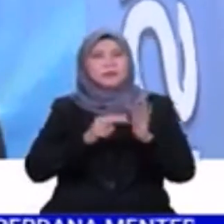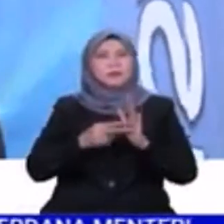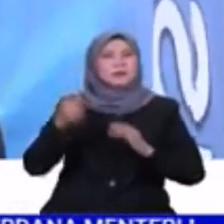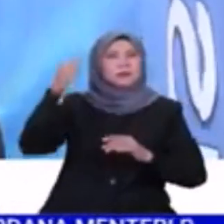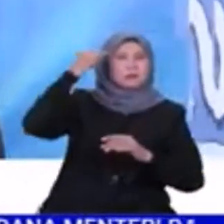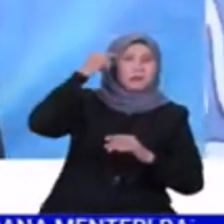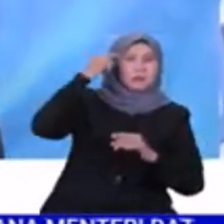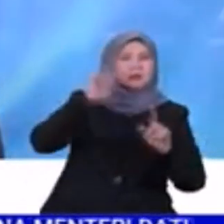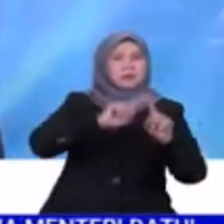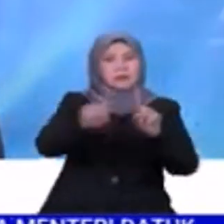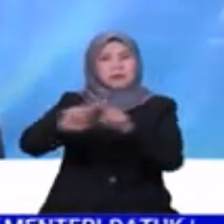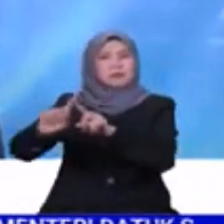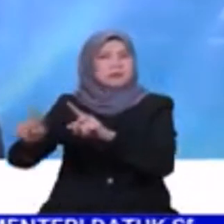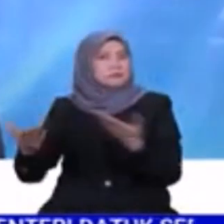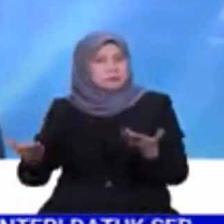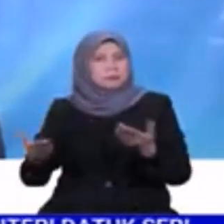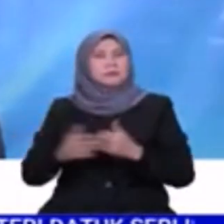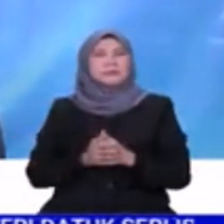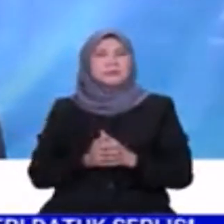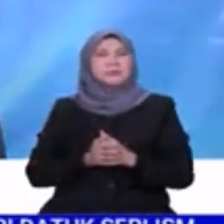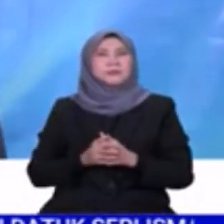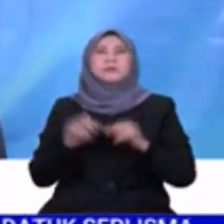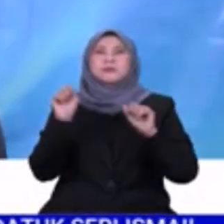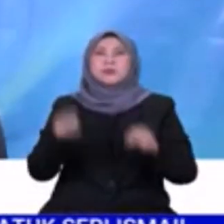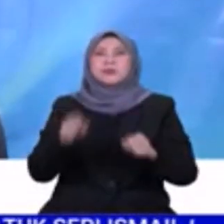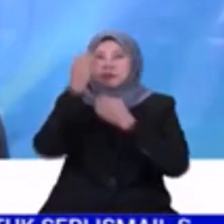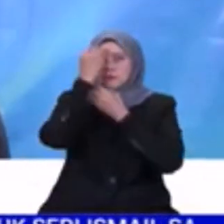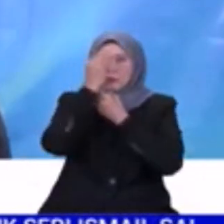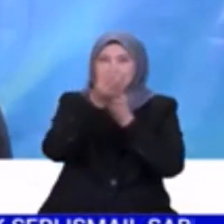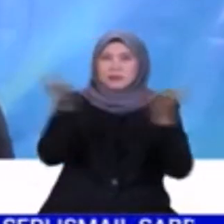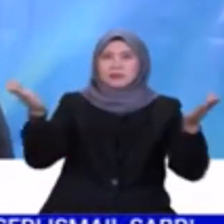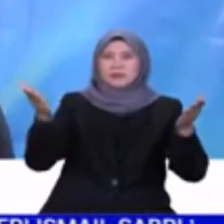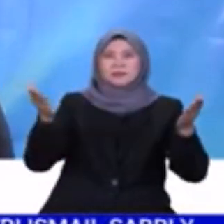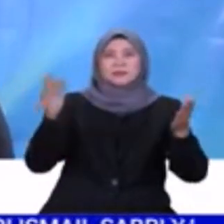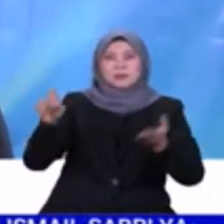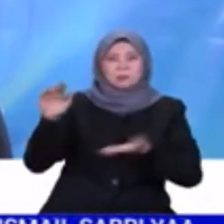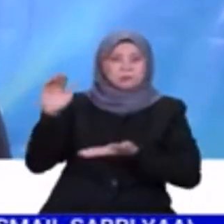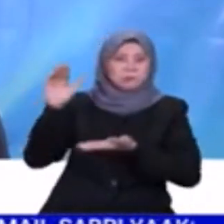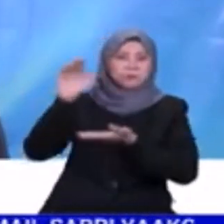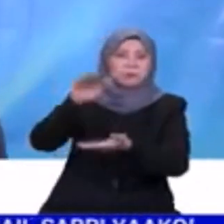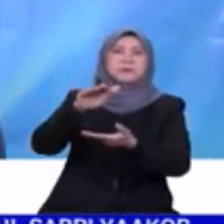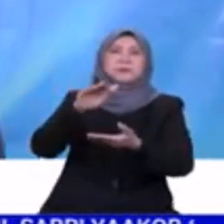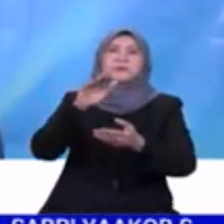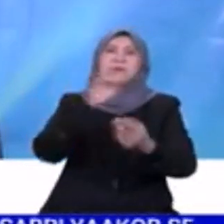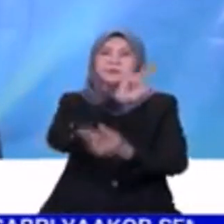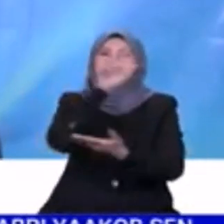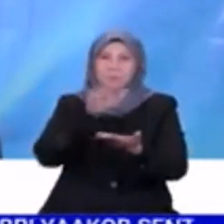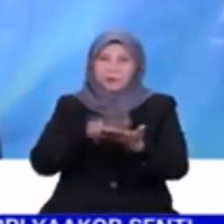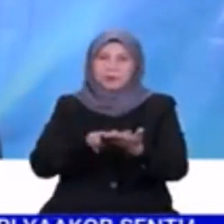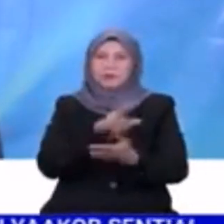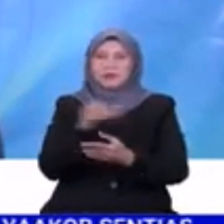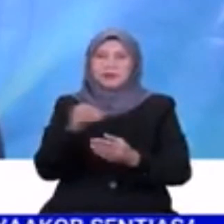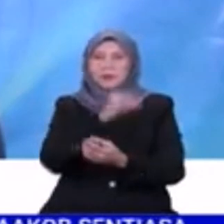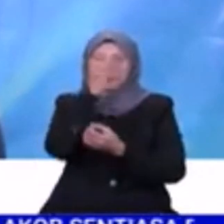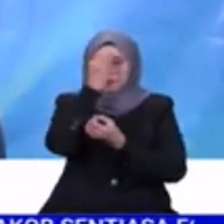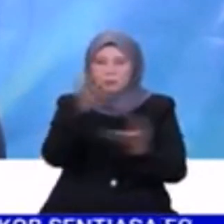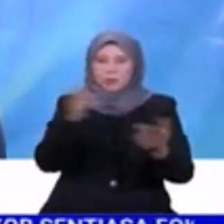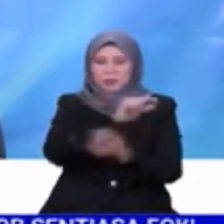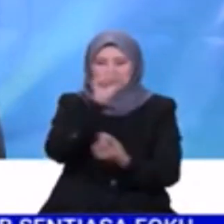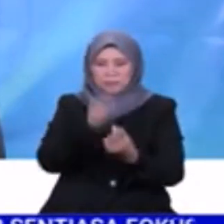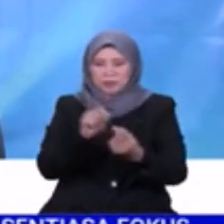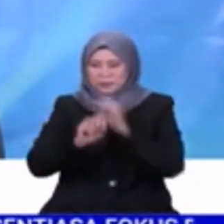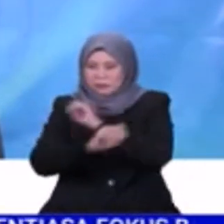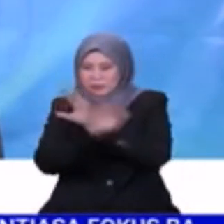besok lagi tempat semestine pastikan bahwa lama-lama itu masih sampai sumber yang sah yang telah pun memberikan mahal banyak tepat